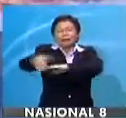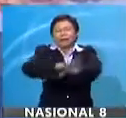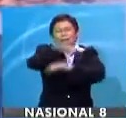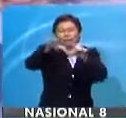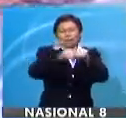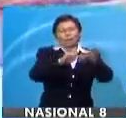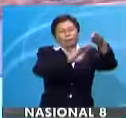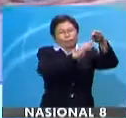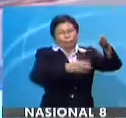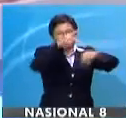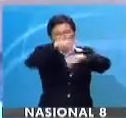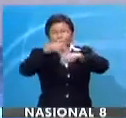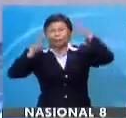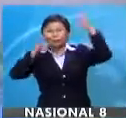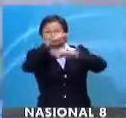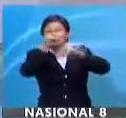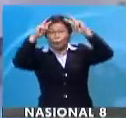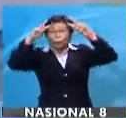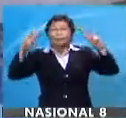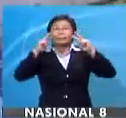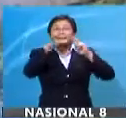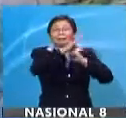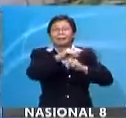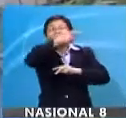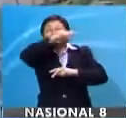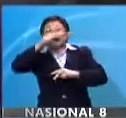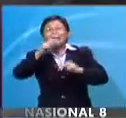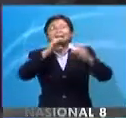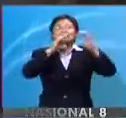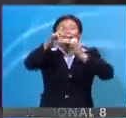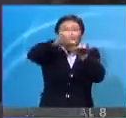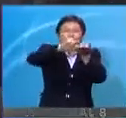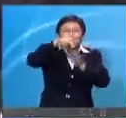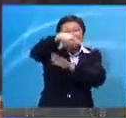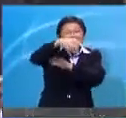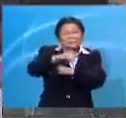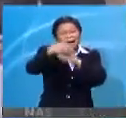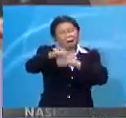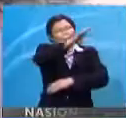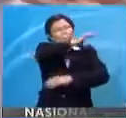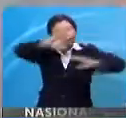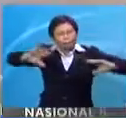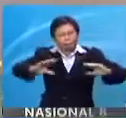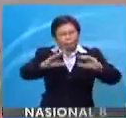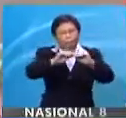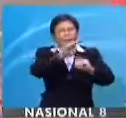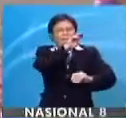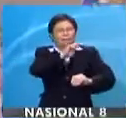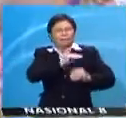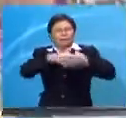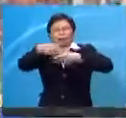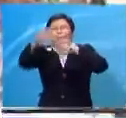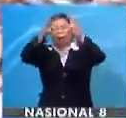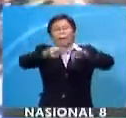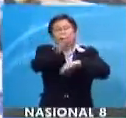Brunei, Filipina, Malaysia dan Vietnam selain Taiwan. Beliau bercakap pada sidang media selepas mempengerusikan mesyuarat menteri-menteri luar